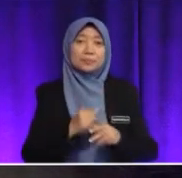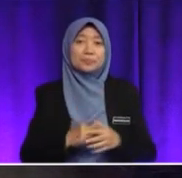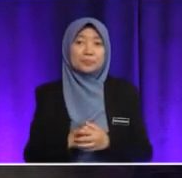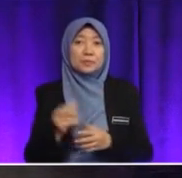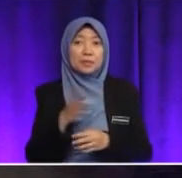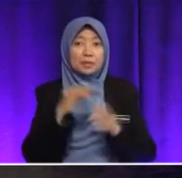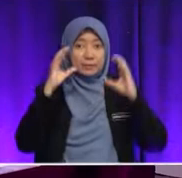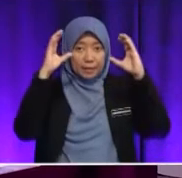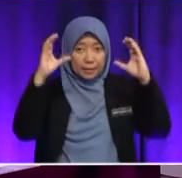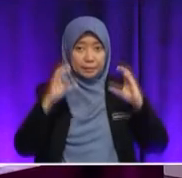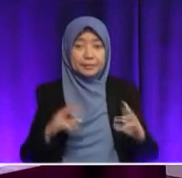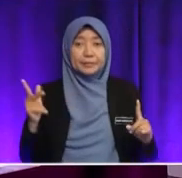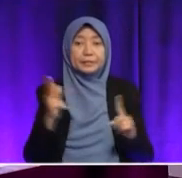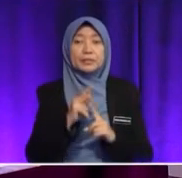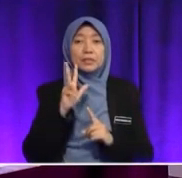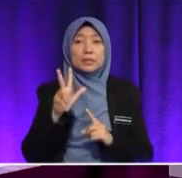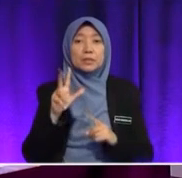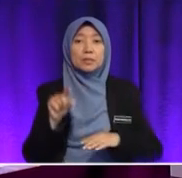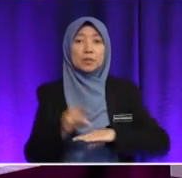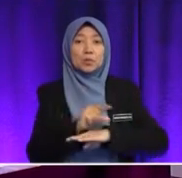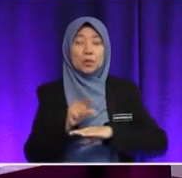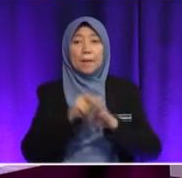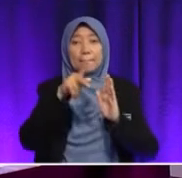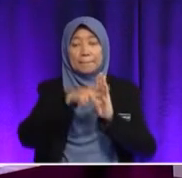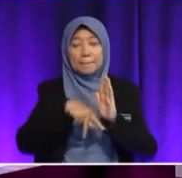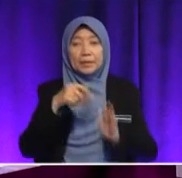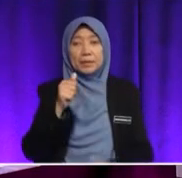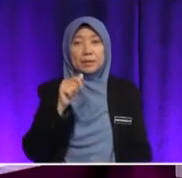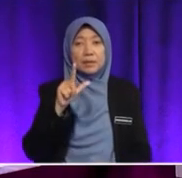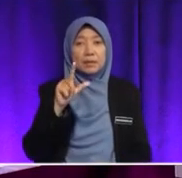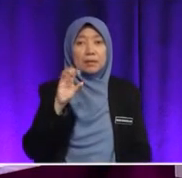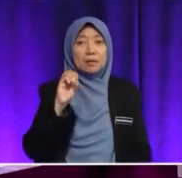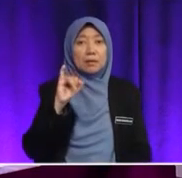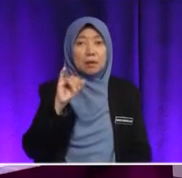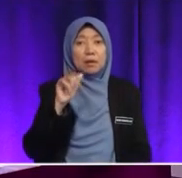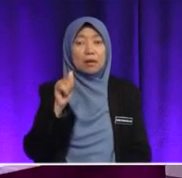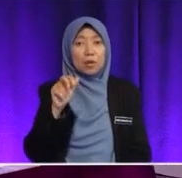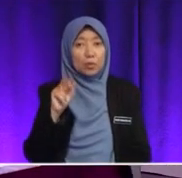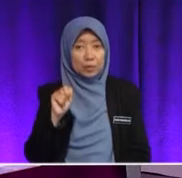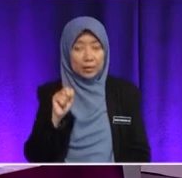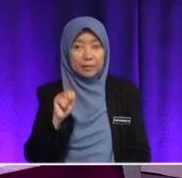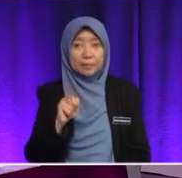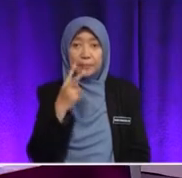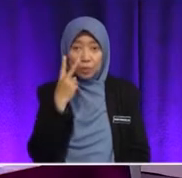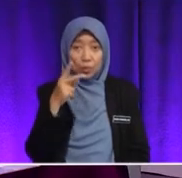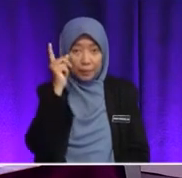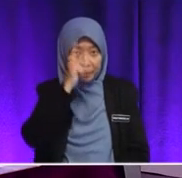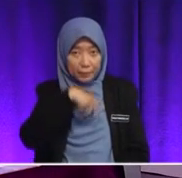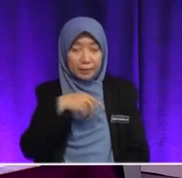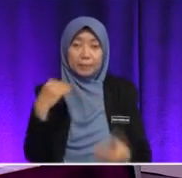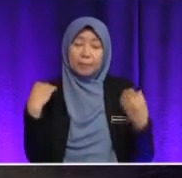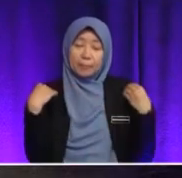dan cara yang ketiga melalui pengalu Yani Oke Dan kalau syuting Okta depan chordnya ada